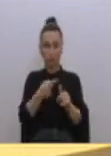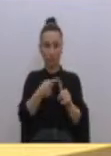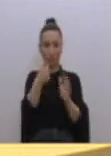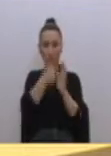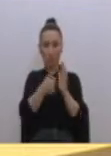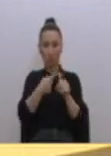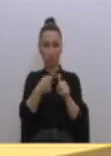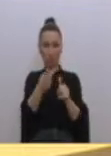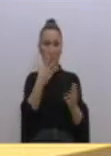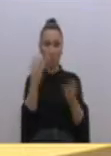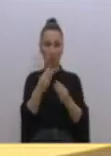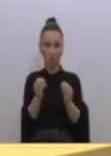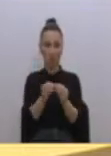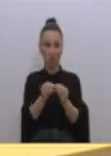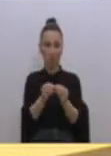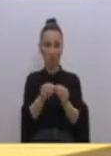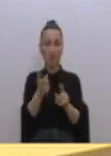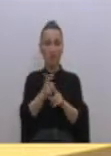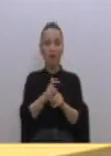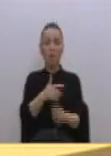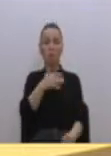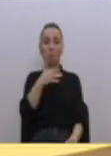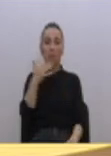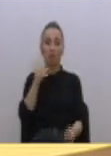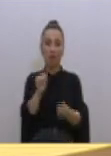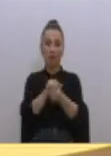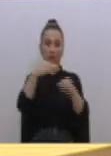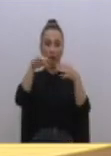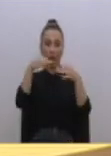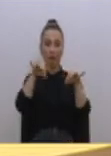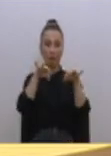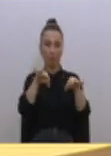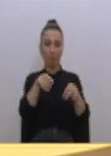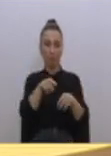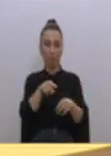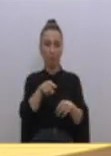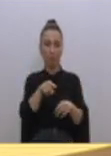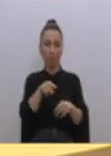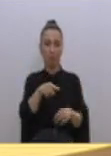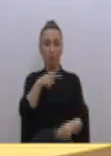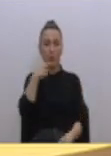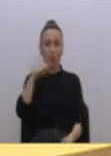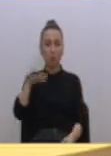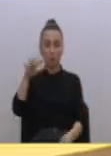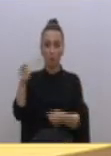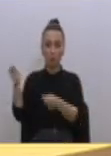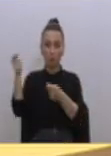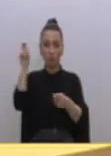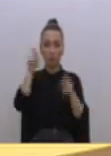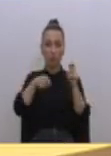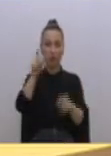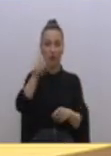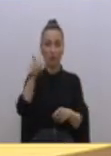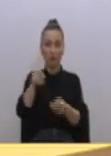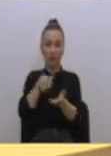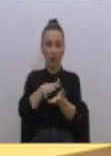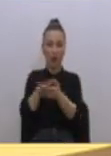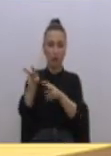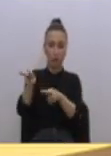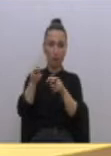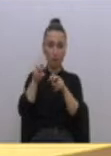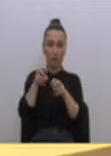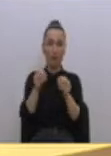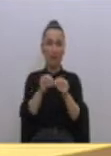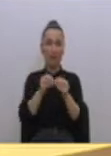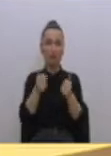ზდაც. ვინაიდან ძალიან ბევრი რამ გახალძიარი. რუსეთიდან შემოსული ადამიანების ხარჯზე,